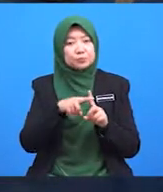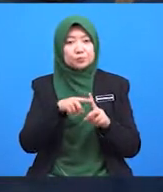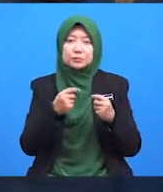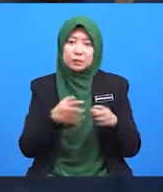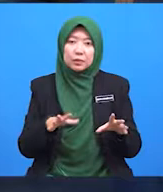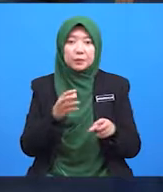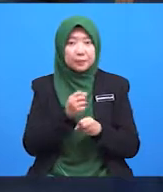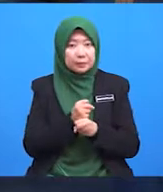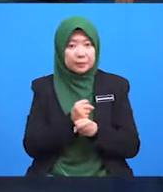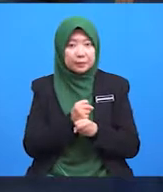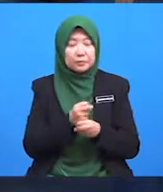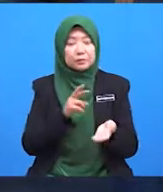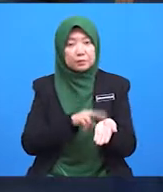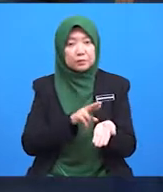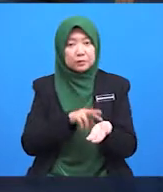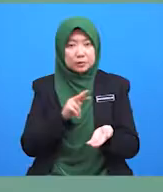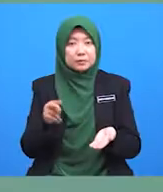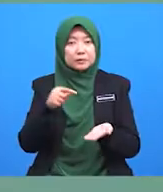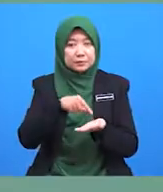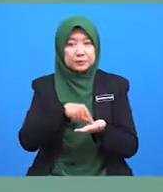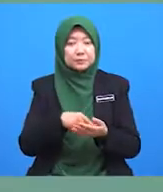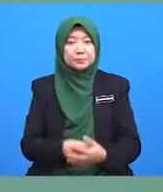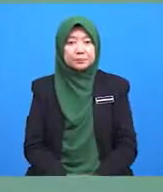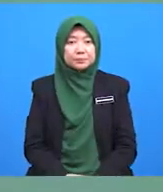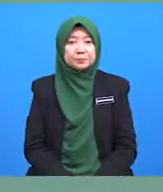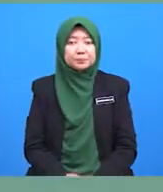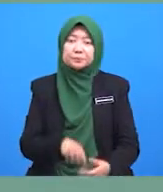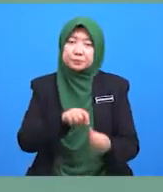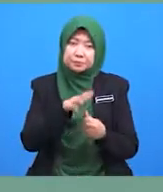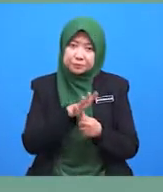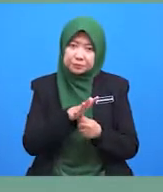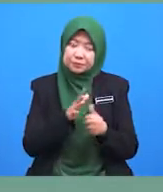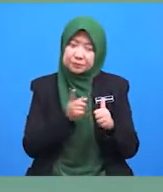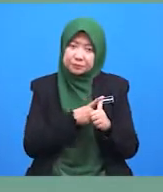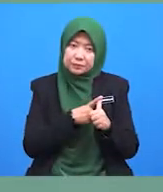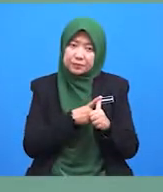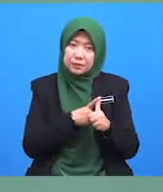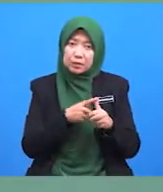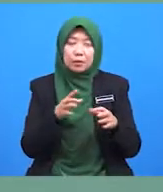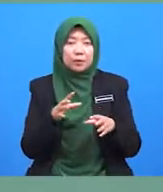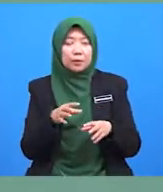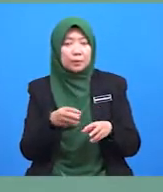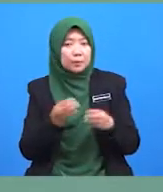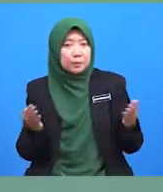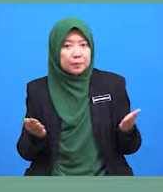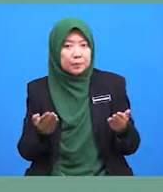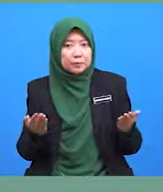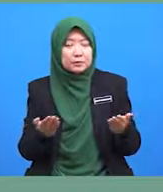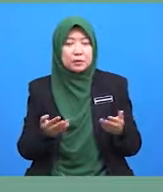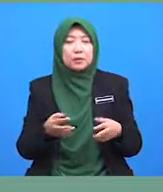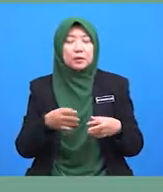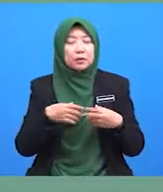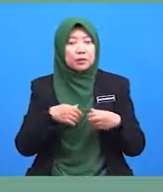setelah mendapatkan rawatan galvanik. Antara kesannya, yang pertama dapat merangsangkan aliran